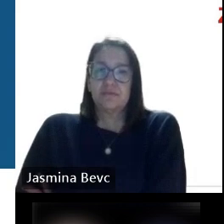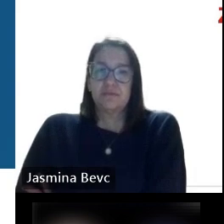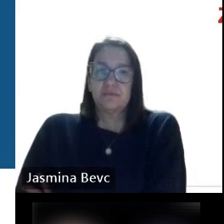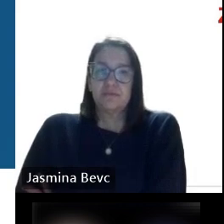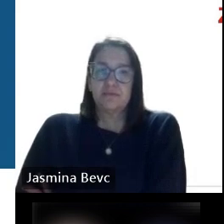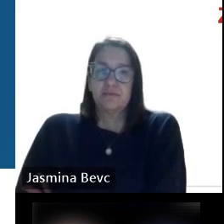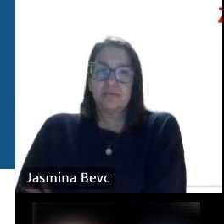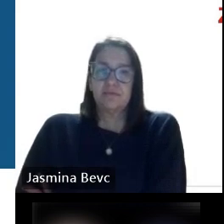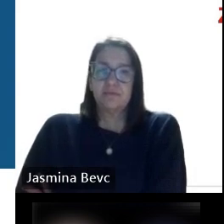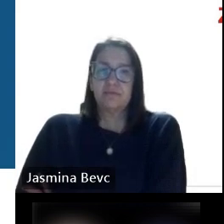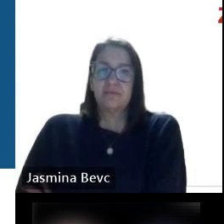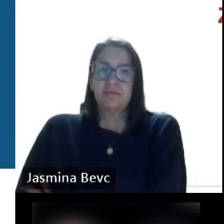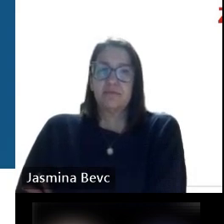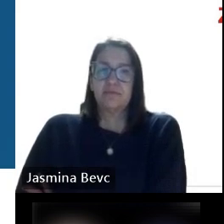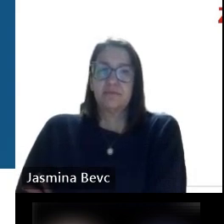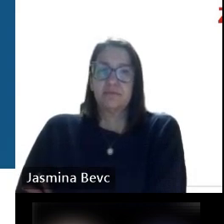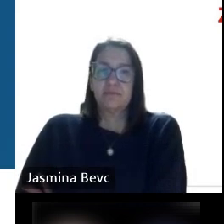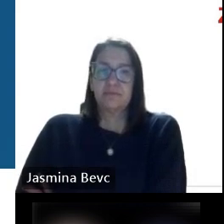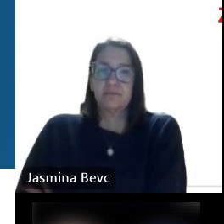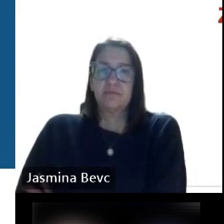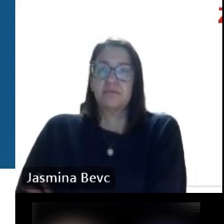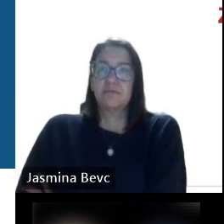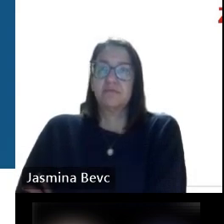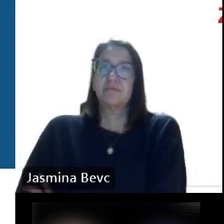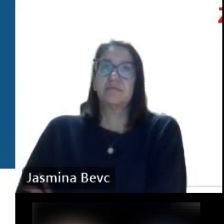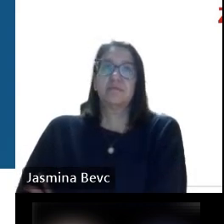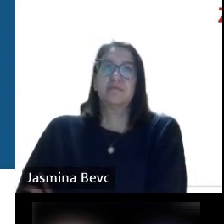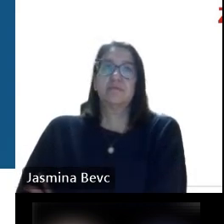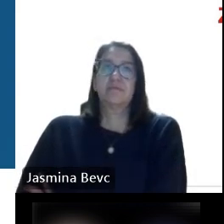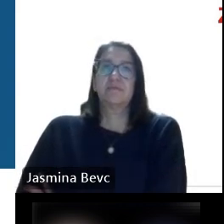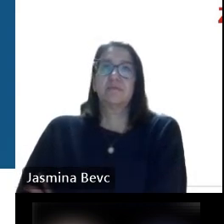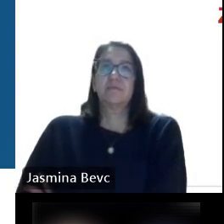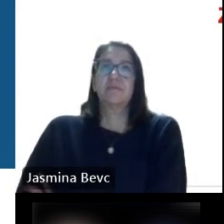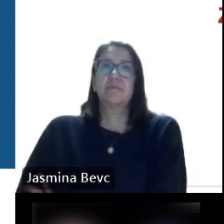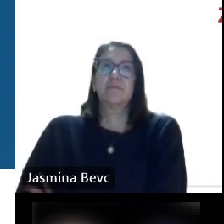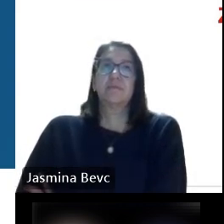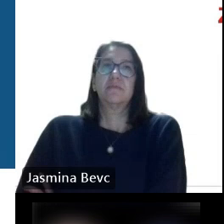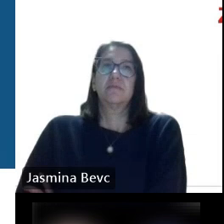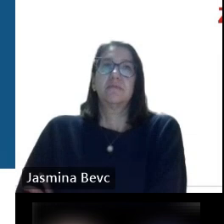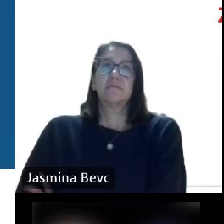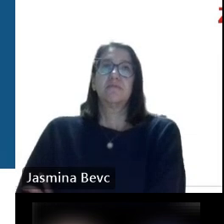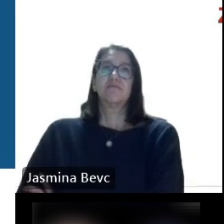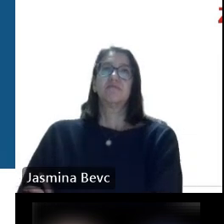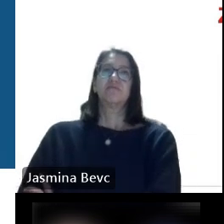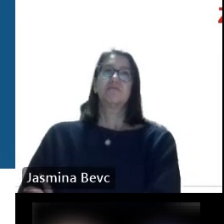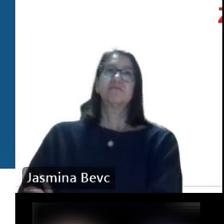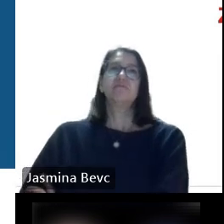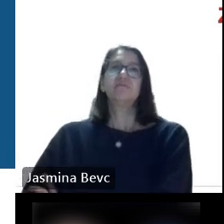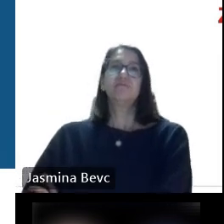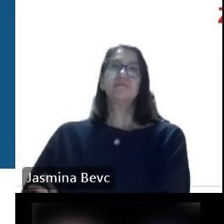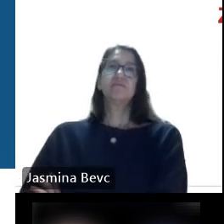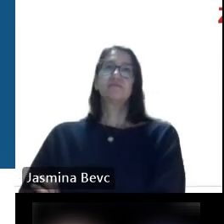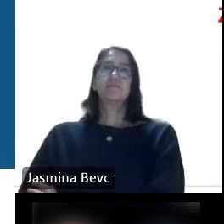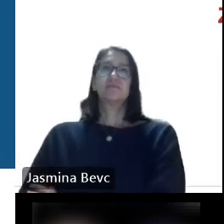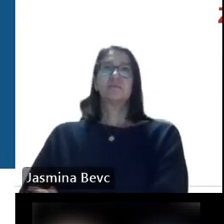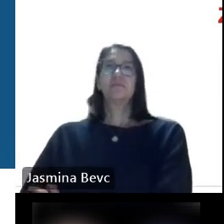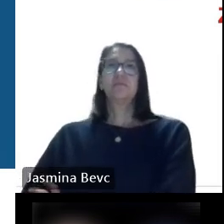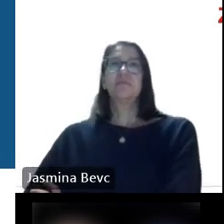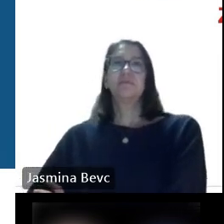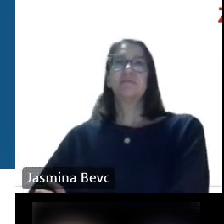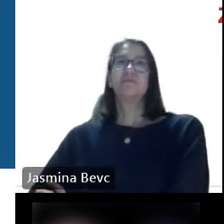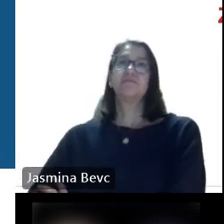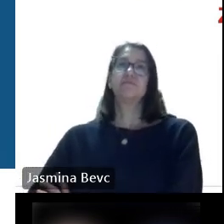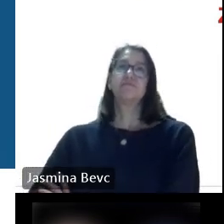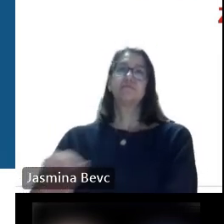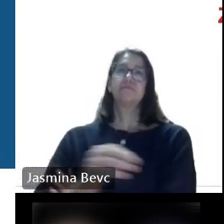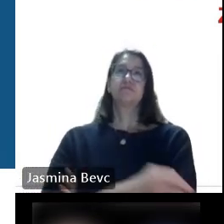Najbolj kritične temperature so tu nekje med 0 pa 3-4 stopinje zraka